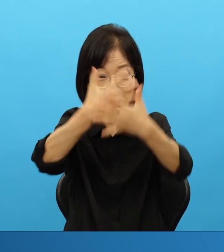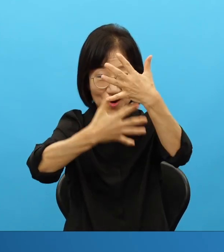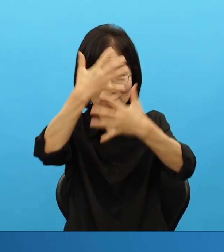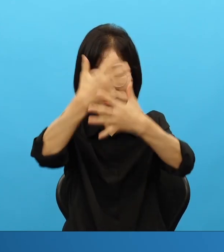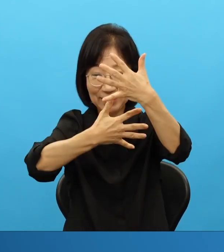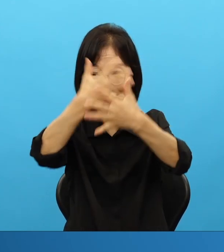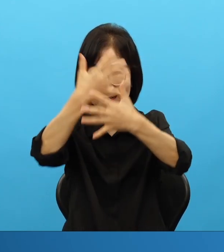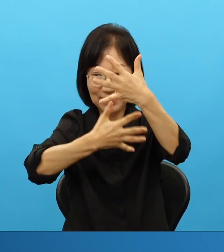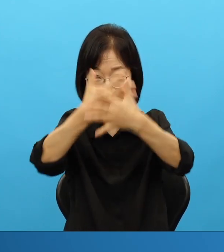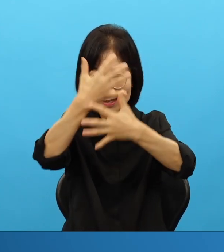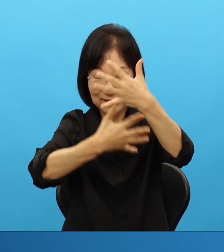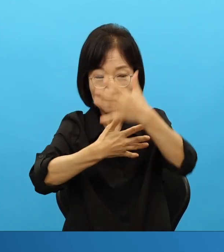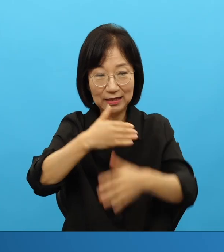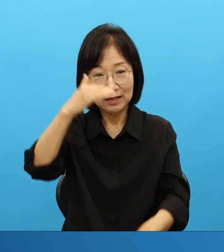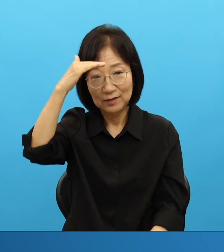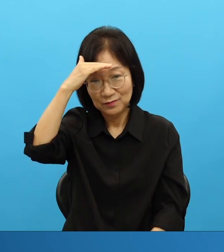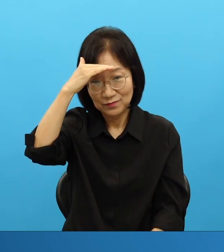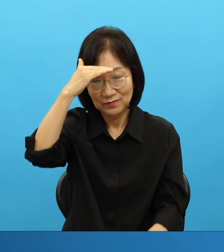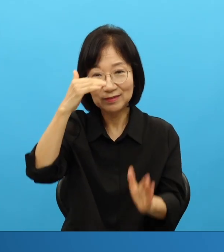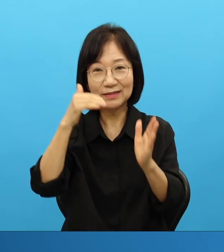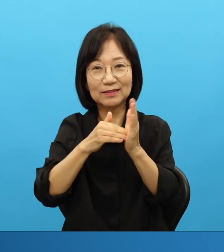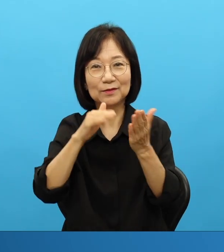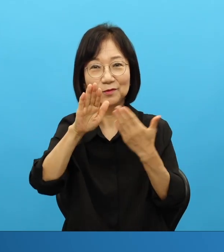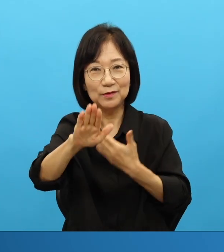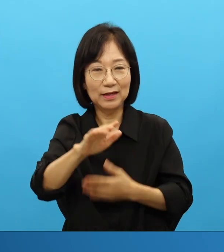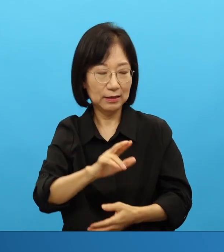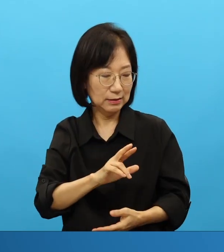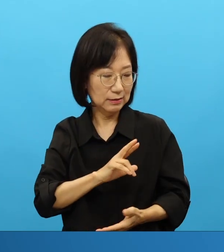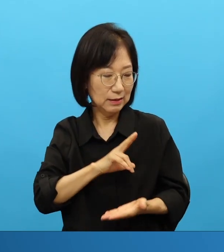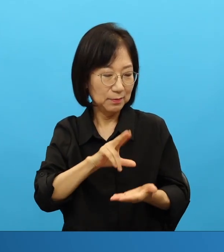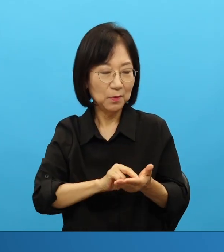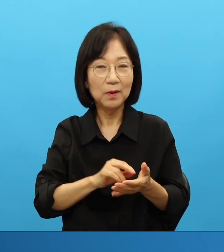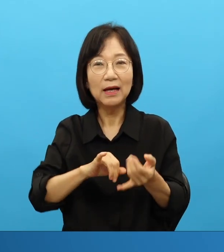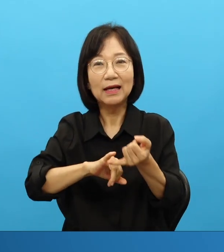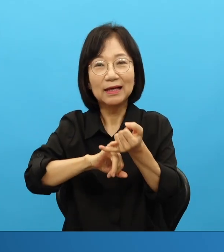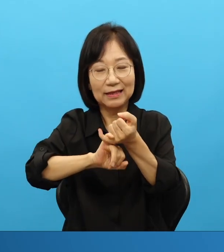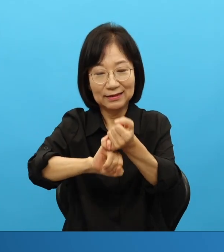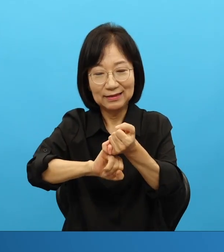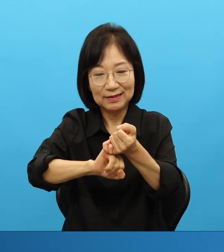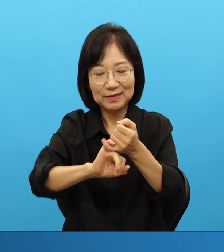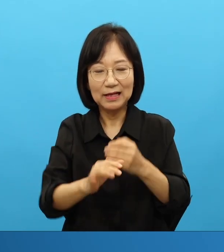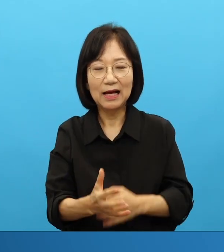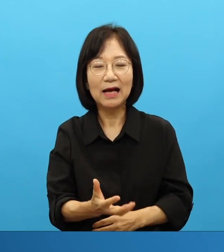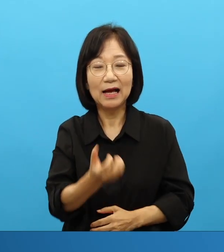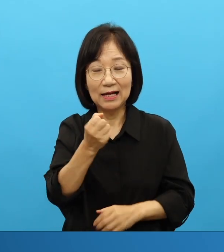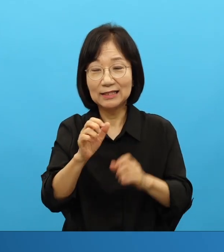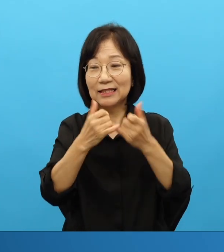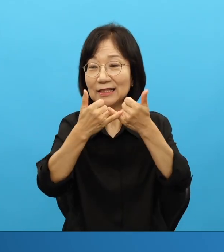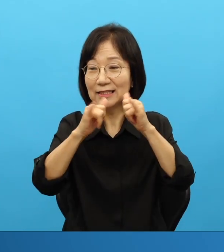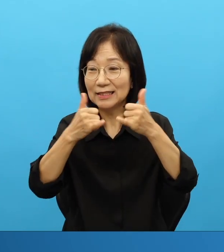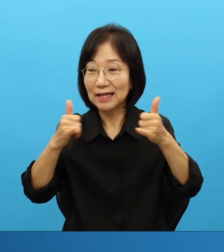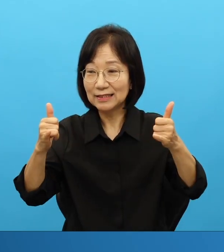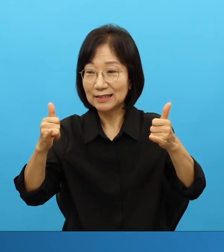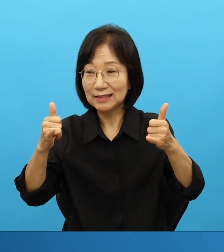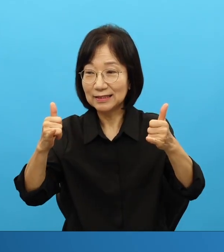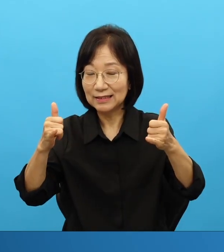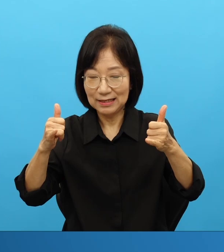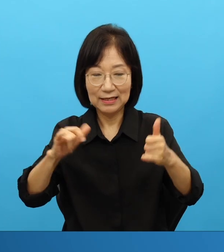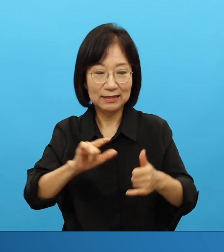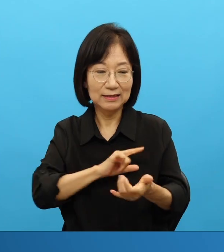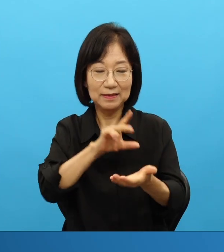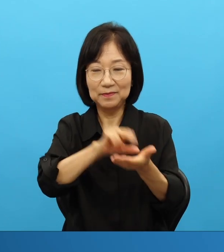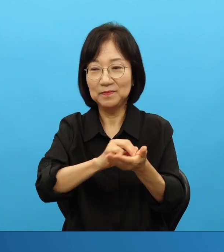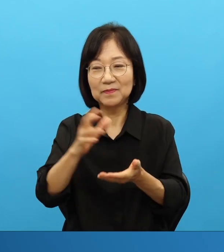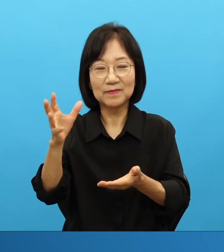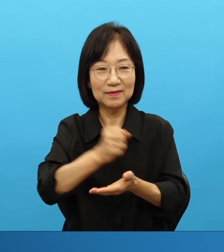약속을 가진 자들이라는 제목으로 당회장 유광수 목사님께서 말씀 증거해 주시겠습니다. After the David Choir's praise, we will see a short